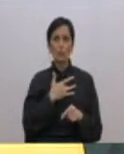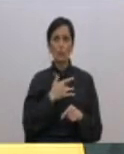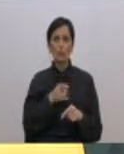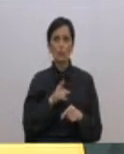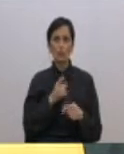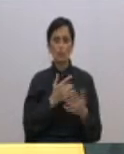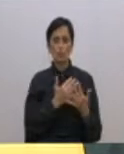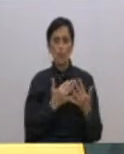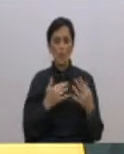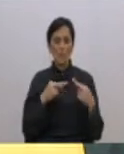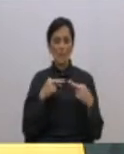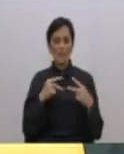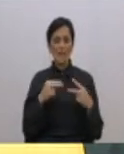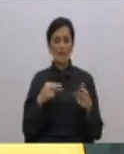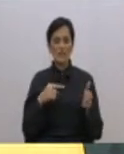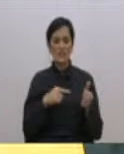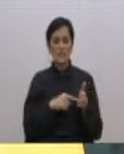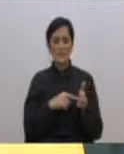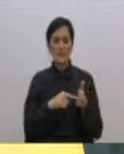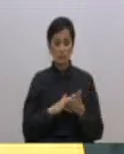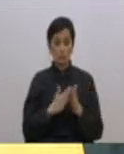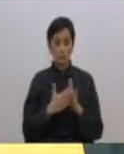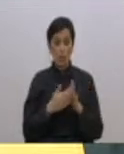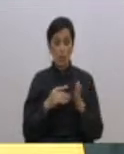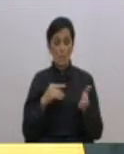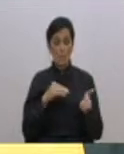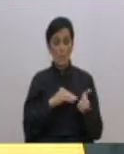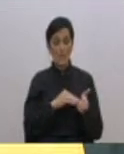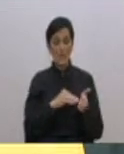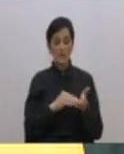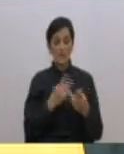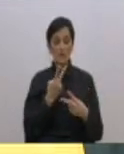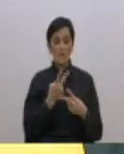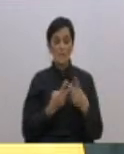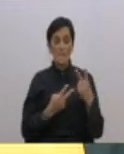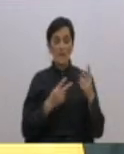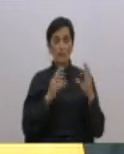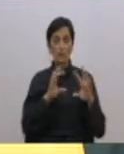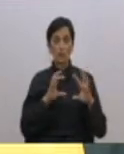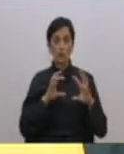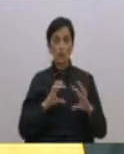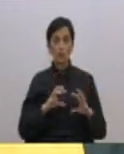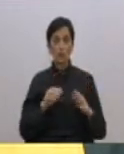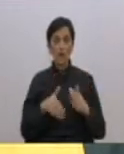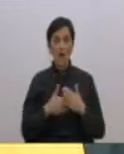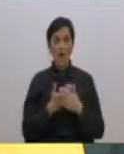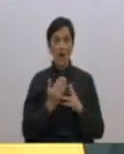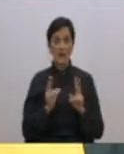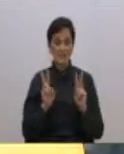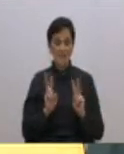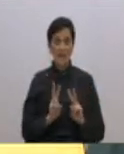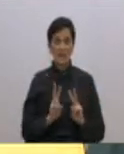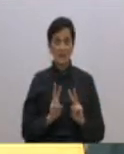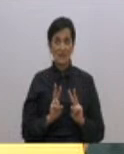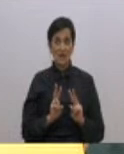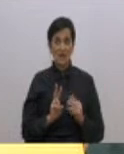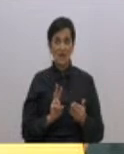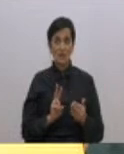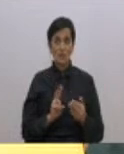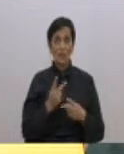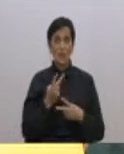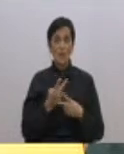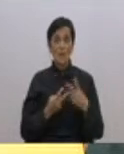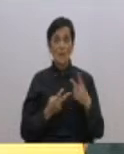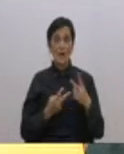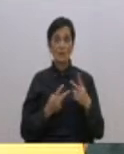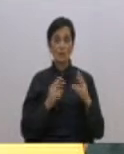შემთხვევაში იცვლება მითითებითი ნორმები, თუ სადმე პატიმრობის კოდექსში შემოდის ახალი სტანდარტი, ანუ პენტენციურ